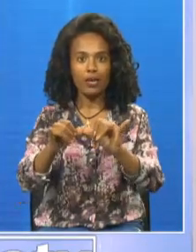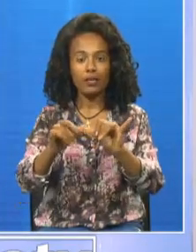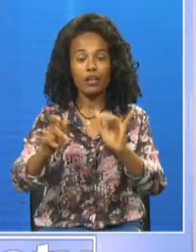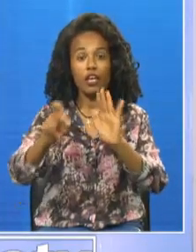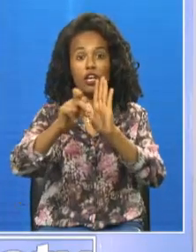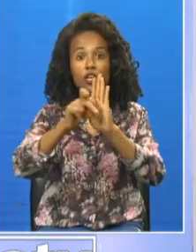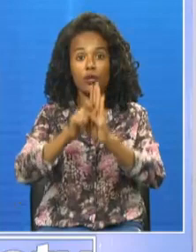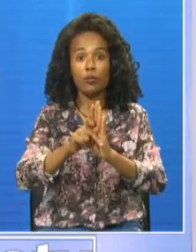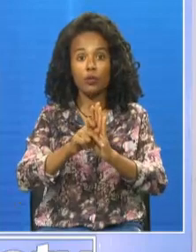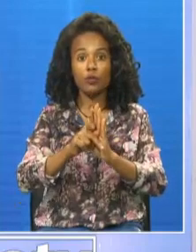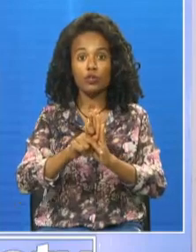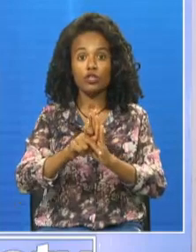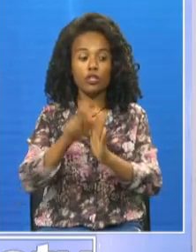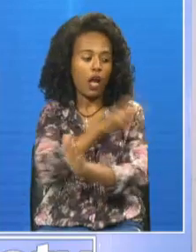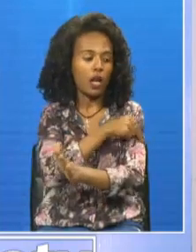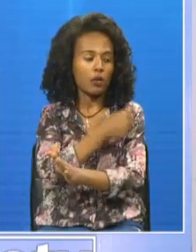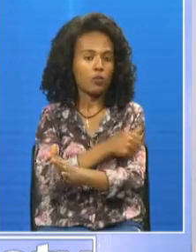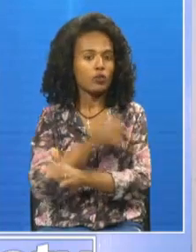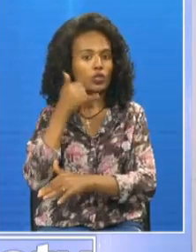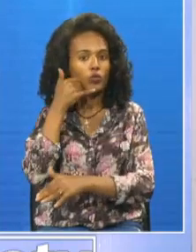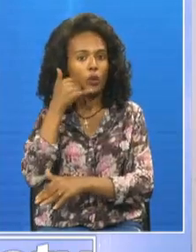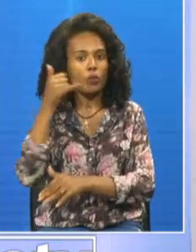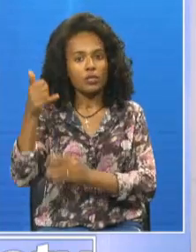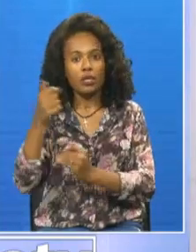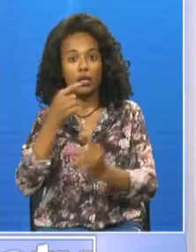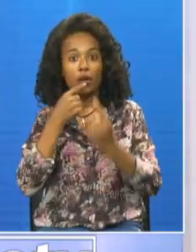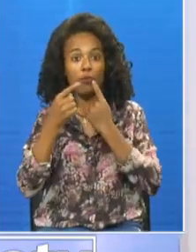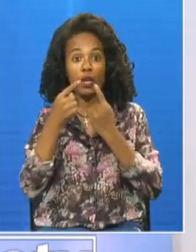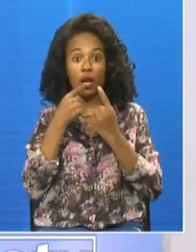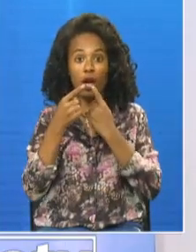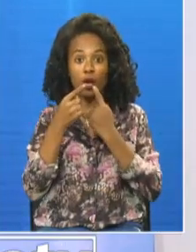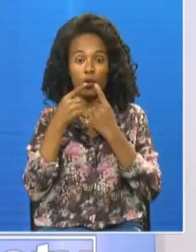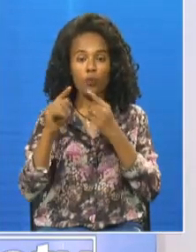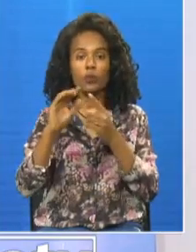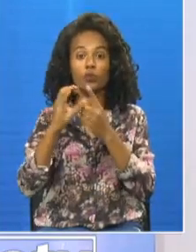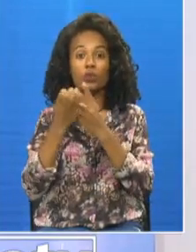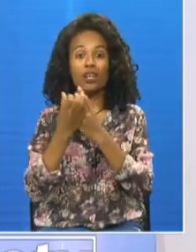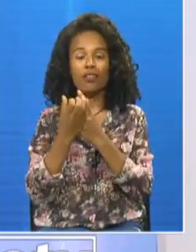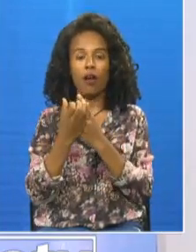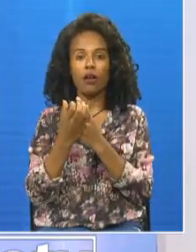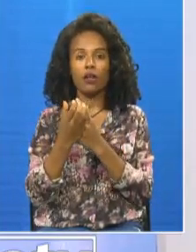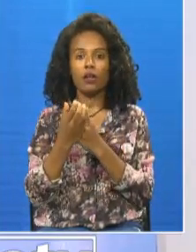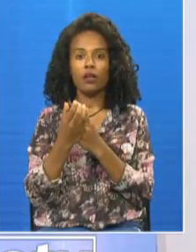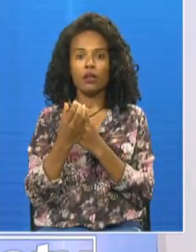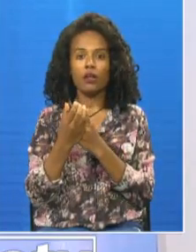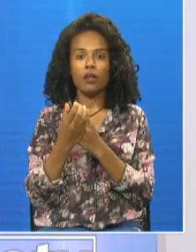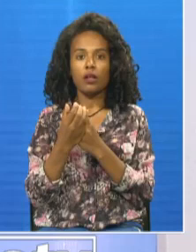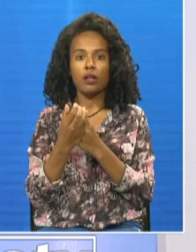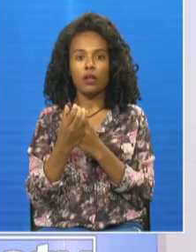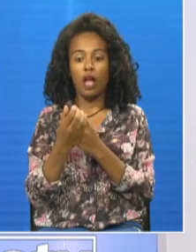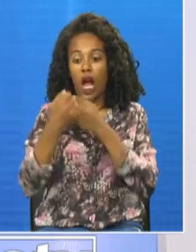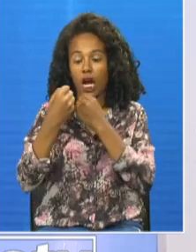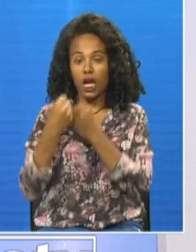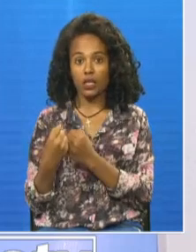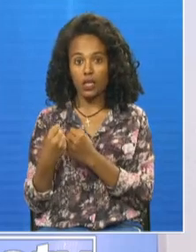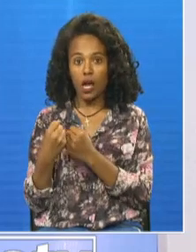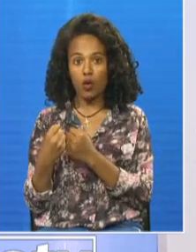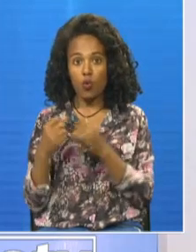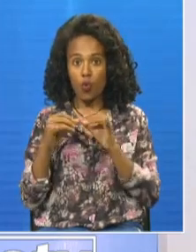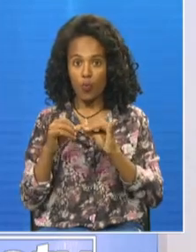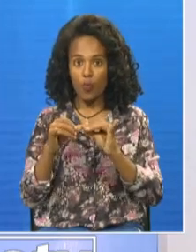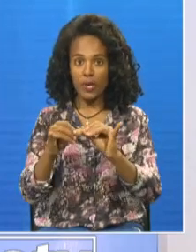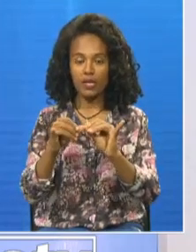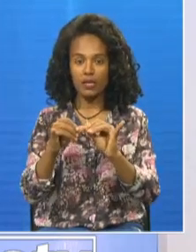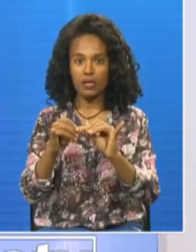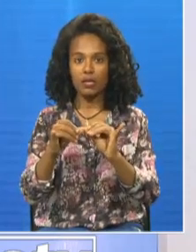የሚረዳልን። አሁን ግን ያው ትንሽ እኚህ እናት በትምህርት ቤት ምገባ መርሃ ግብር ለአንድ ልጃቸው ምግብ የማቅረብ